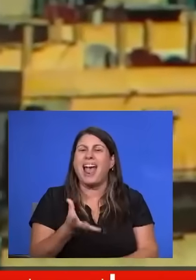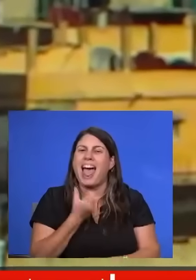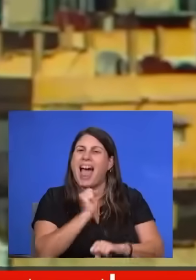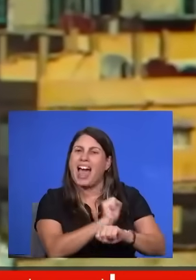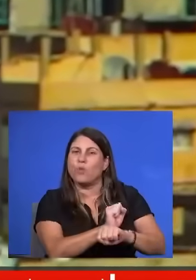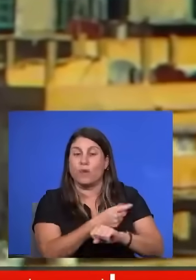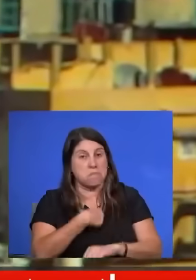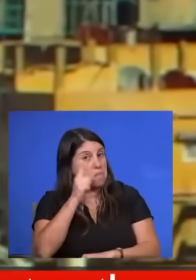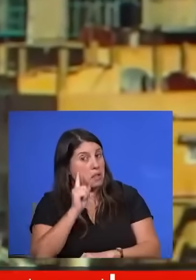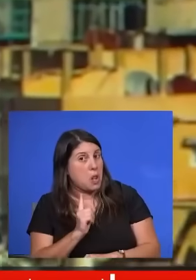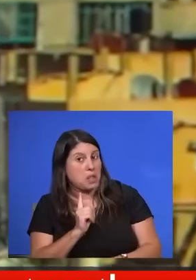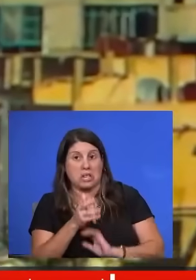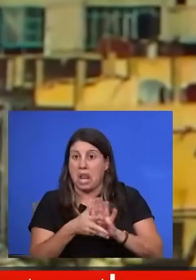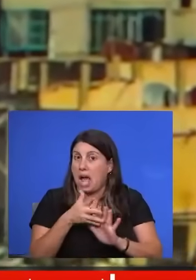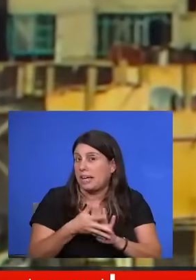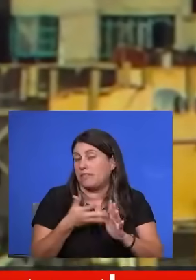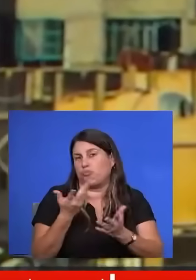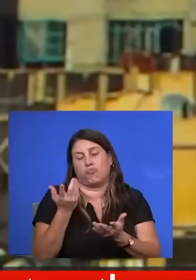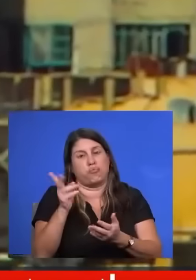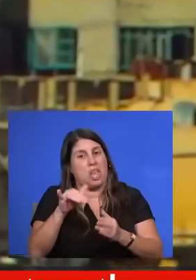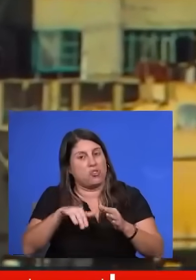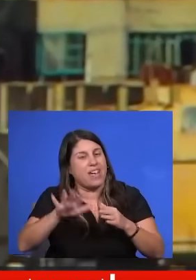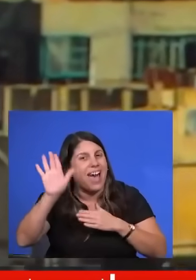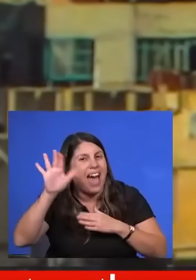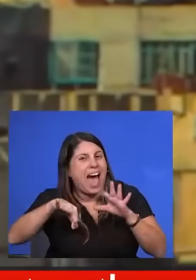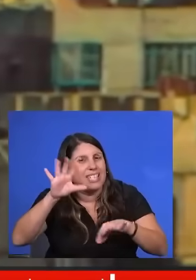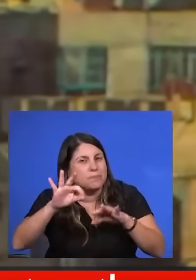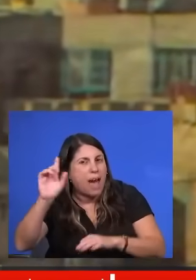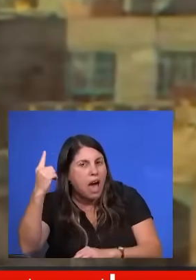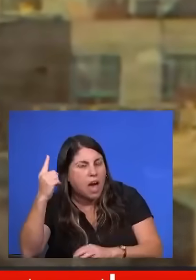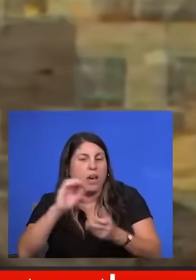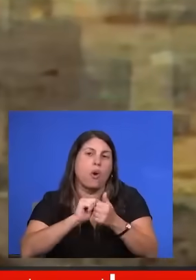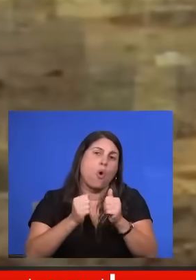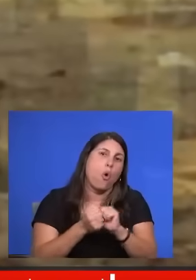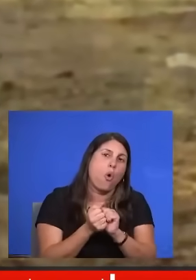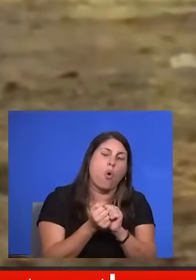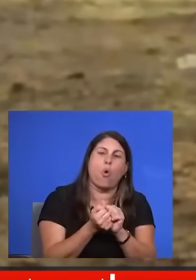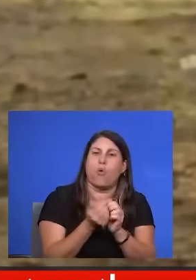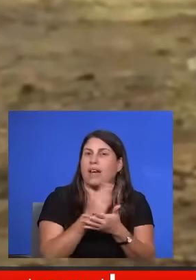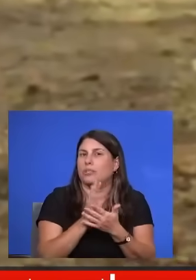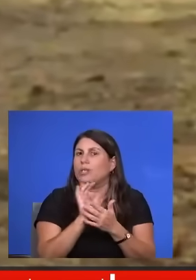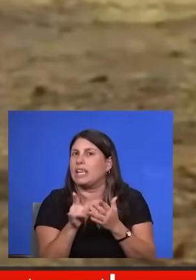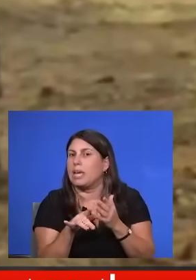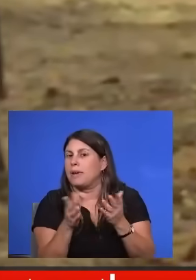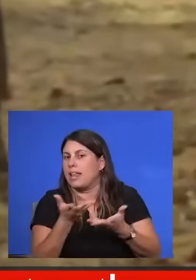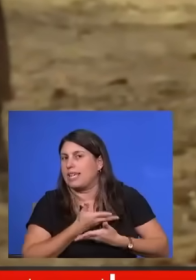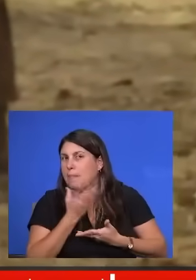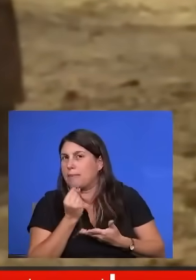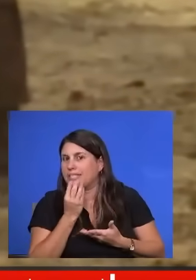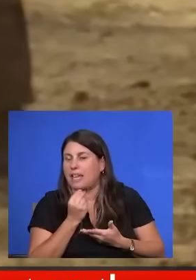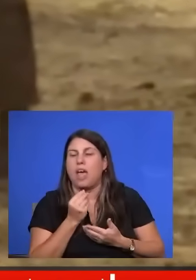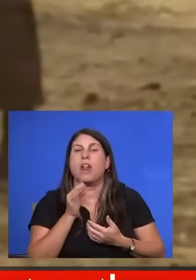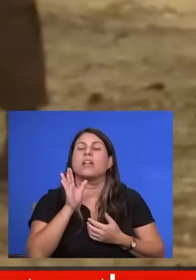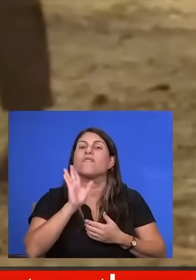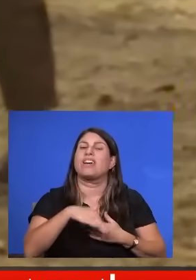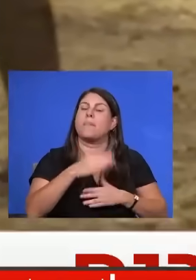תהיה בסופו של דבר הצבעה בקבינט על החלטות שצריכות להתקבל בישראל, בין היתר אותה קציבת לוחות זמנים שכבר